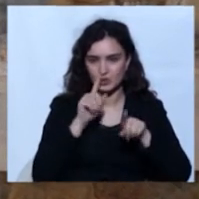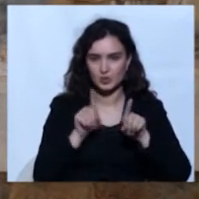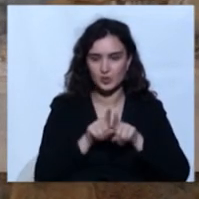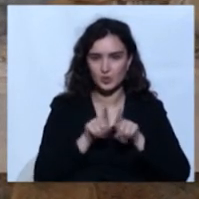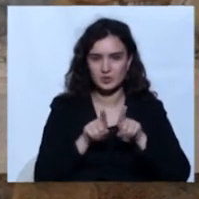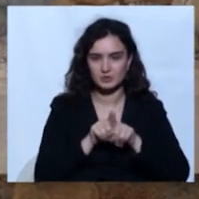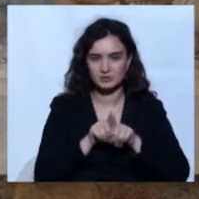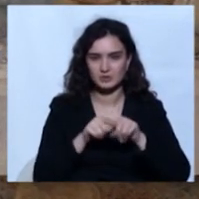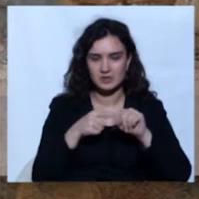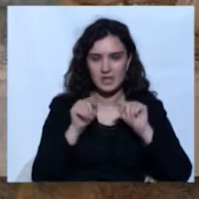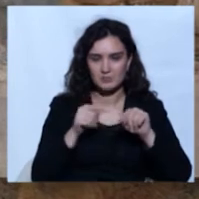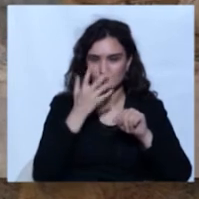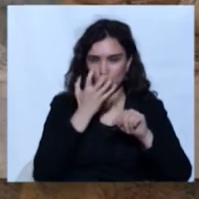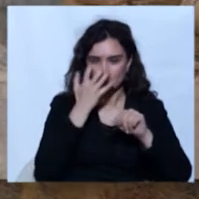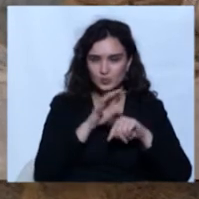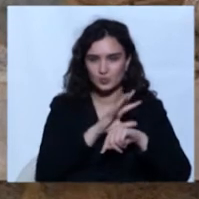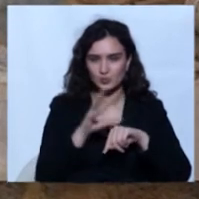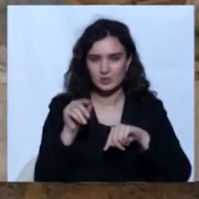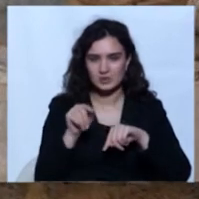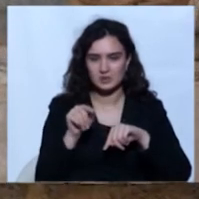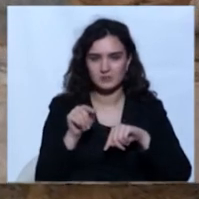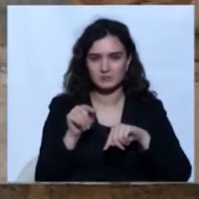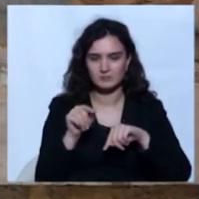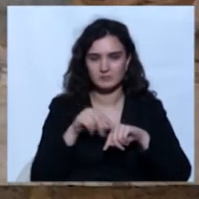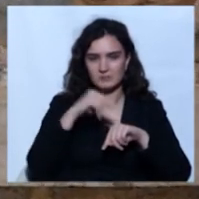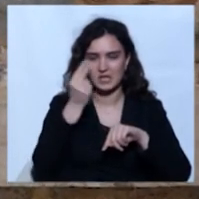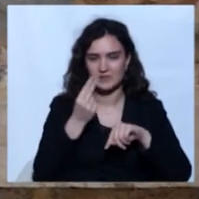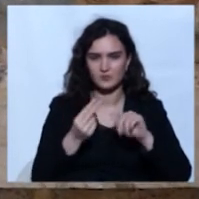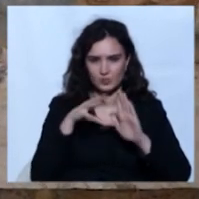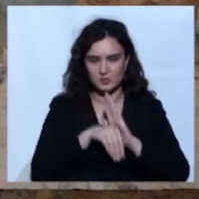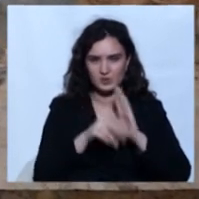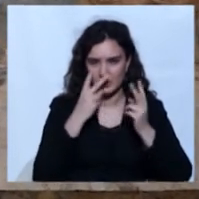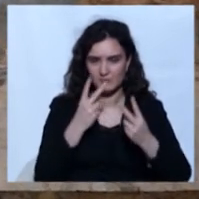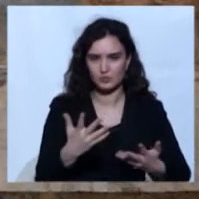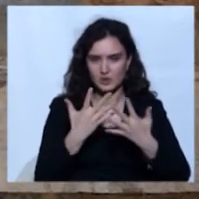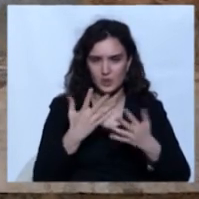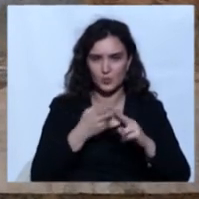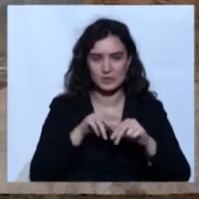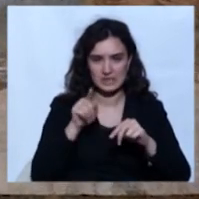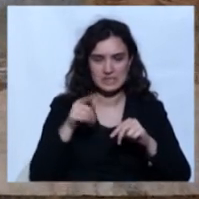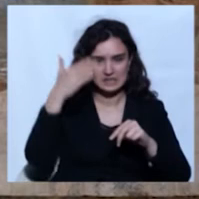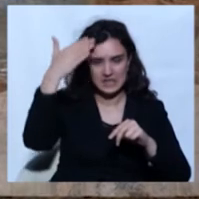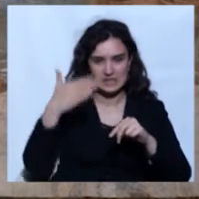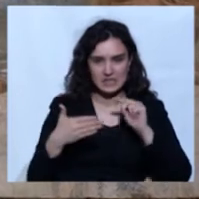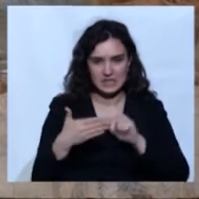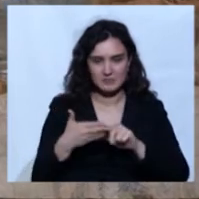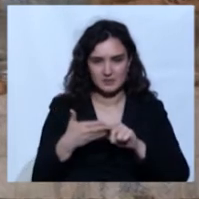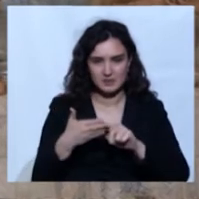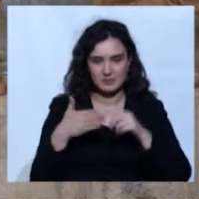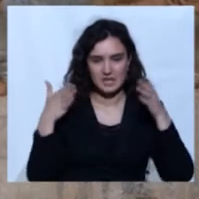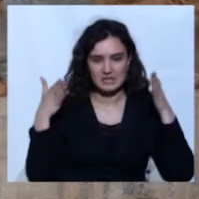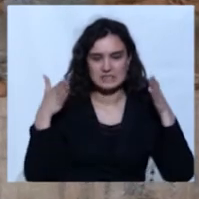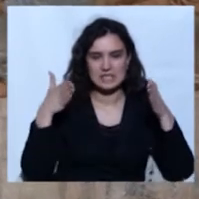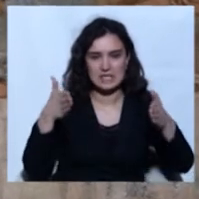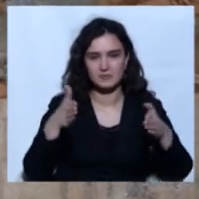თითქოს აი ამ სურათ, ამ ფრესკაზე მხატვრობაში გამოსახული ეს კედლები